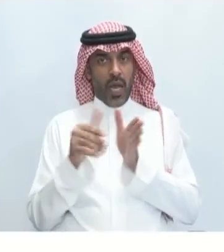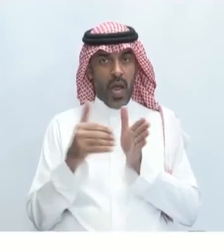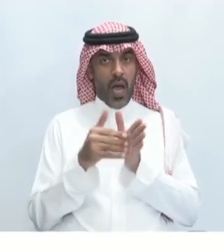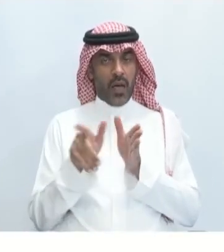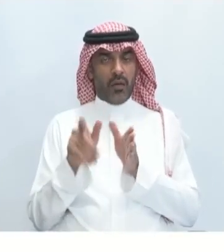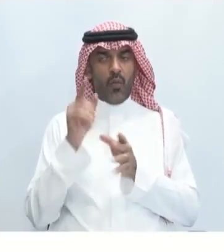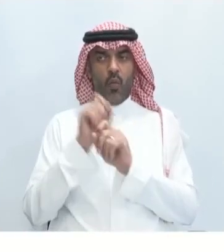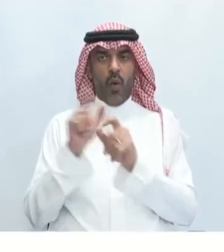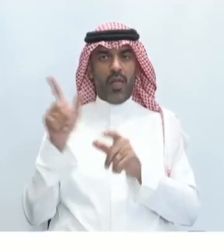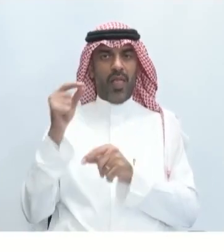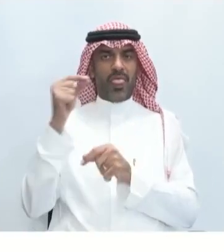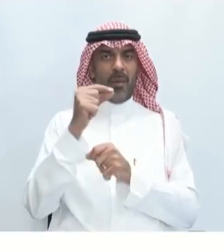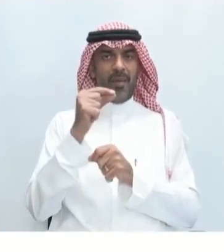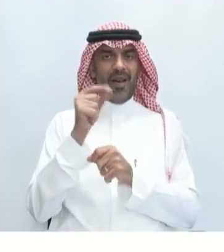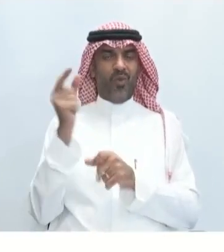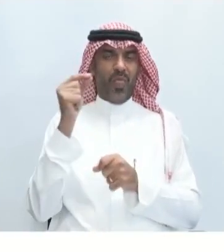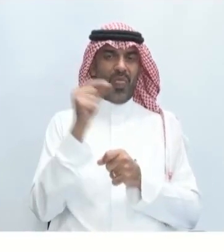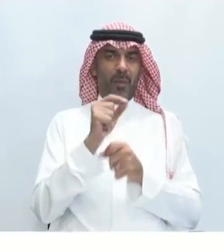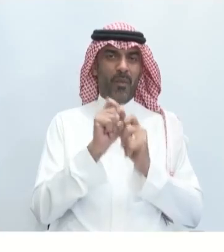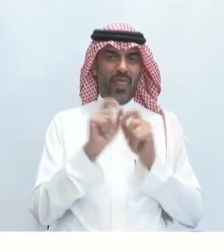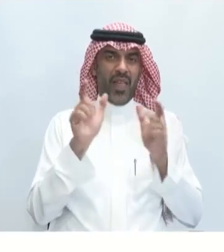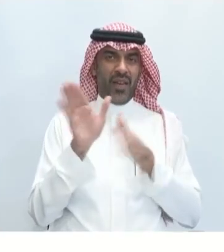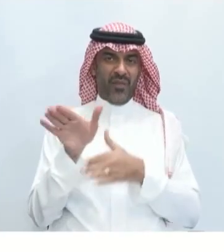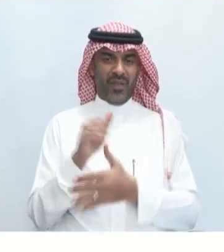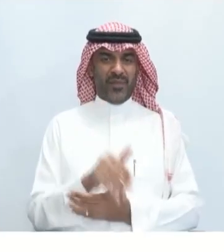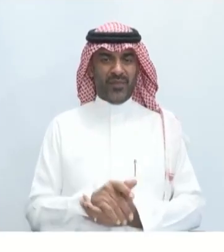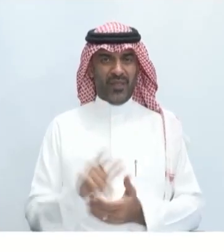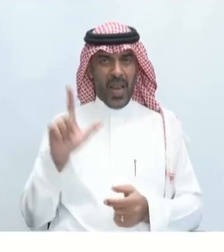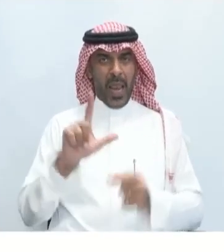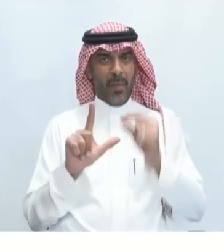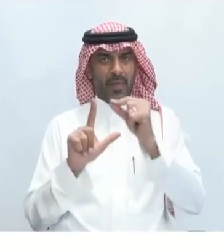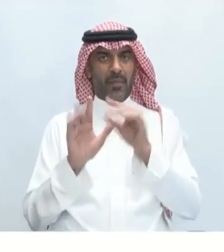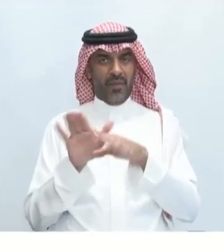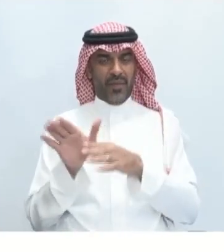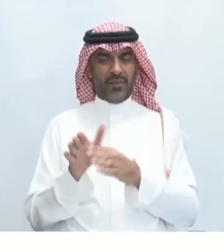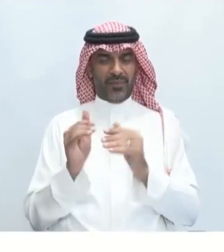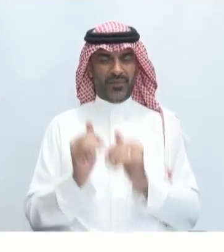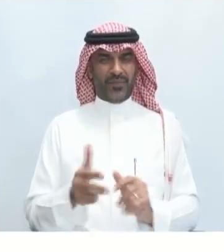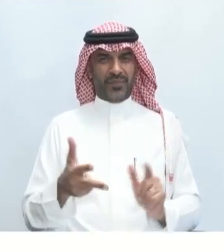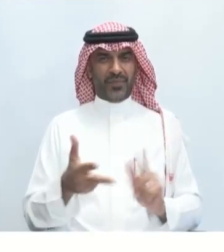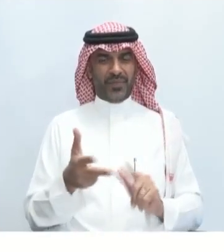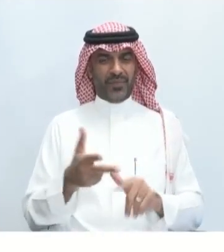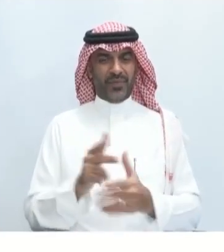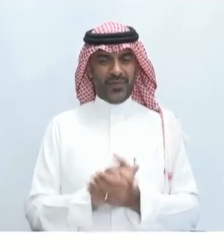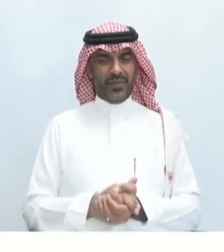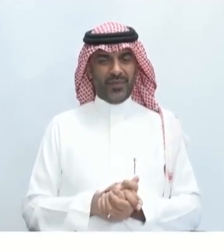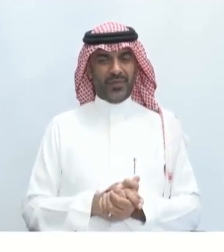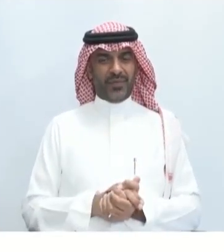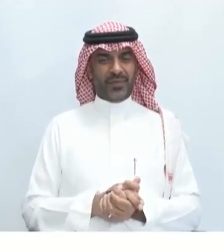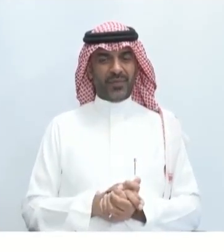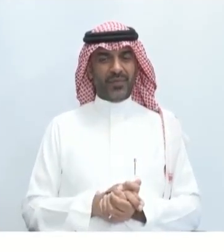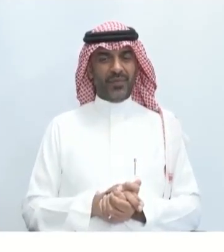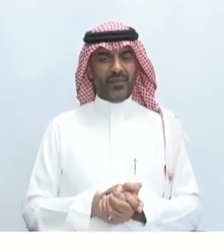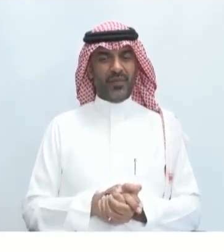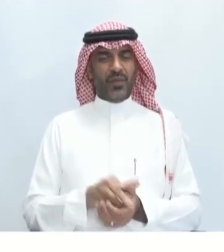ماذا رفعه هي ضمه ظاهره احسنتم الفعل الثالث الوارد عندنا هو